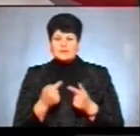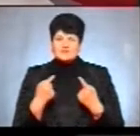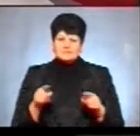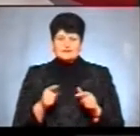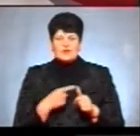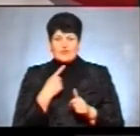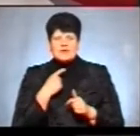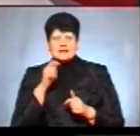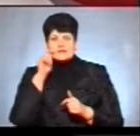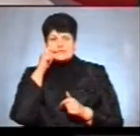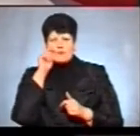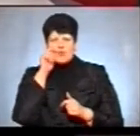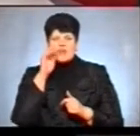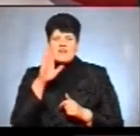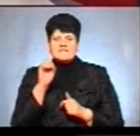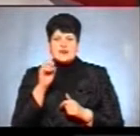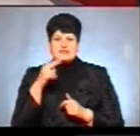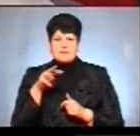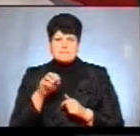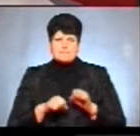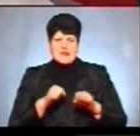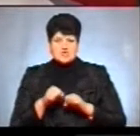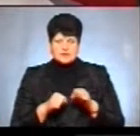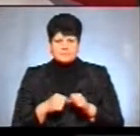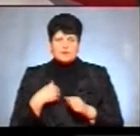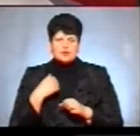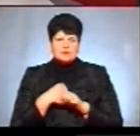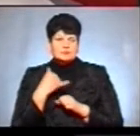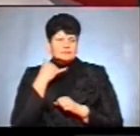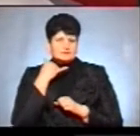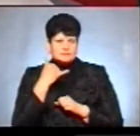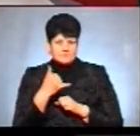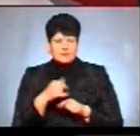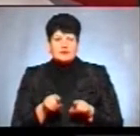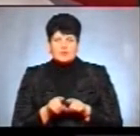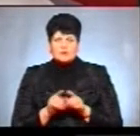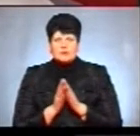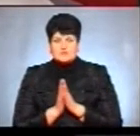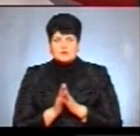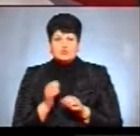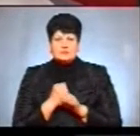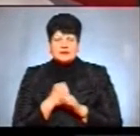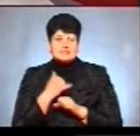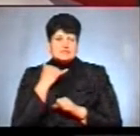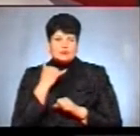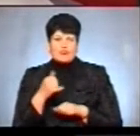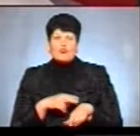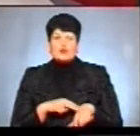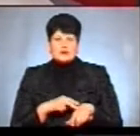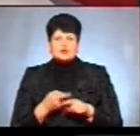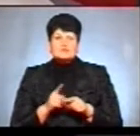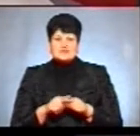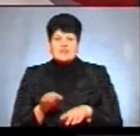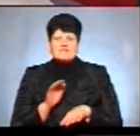Ну, мною було зроблено дзвінок і порекомендовано їм також зробити дзвінок в поліцію, щоб цей факт був